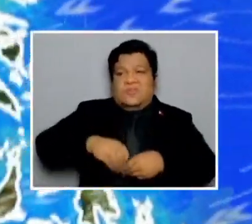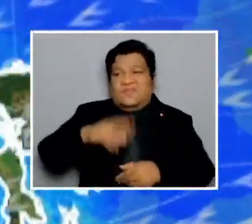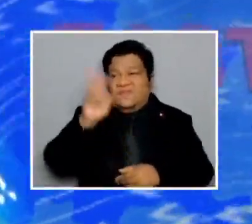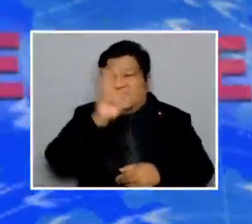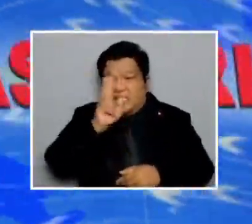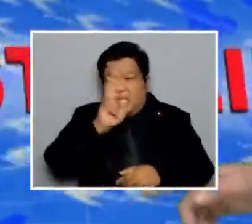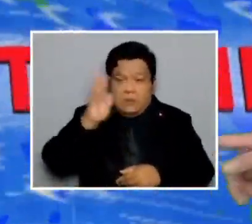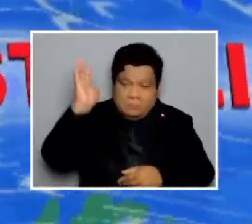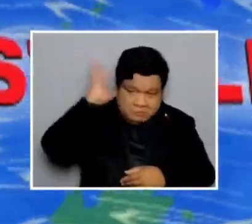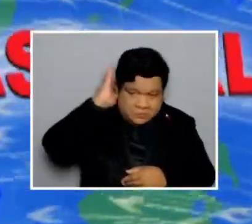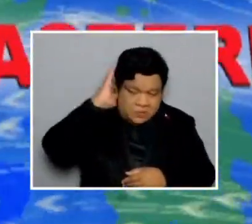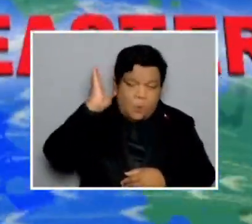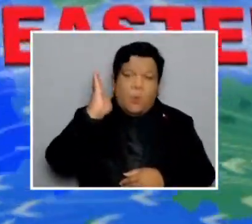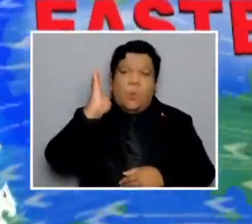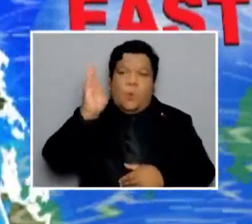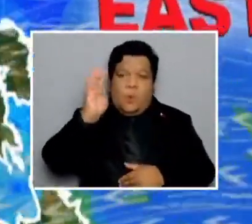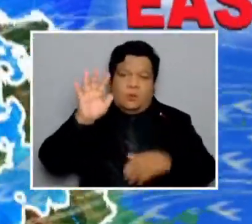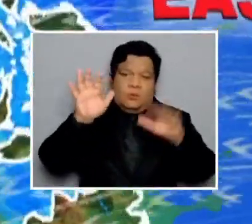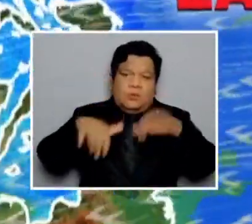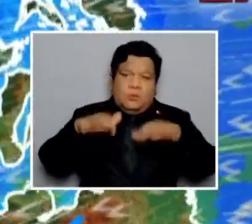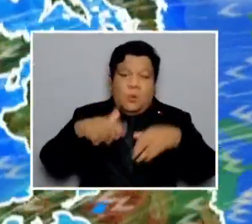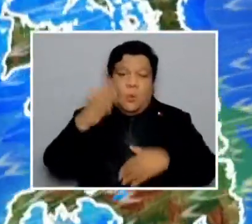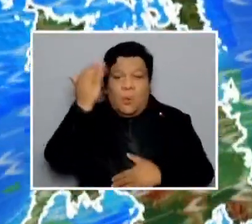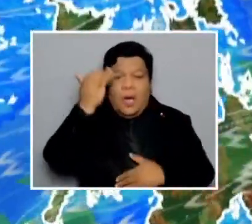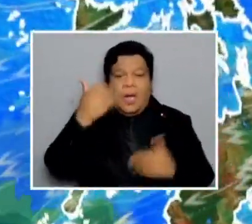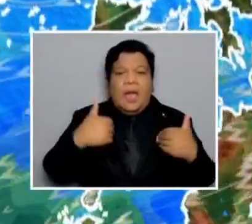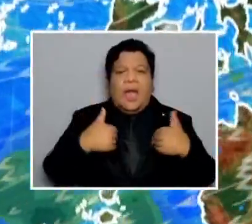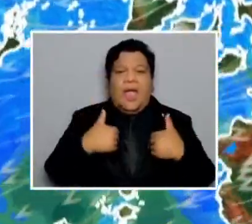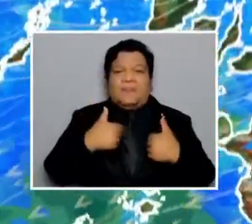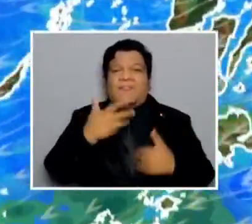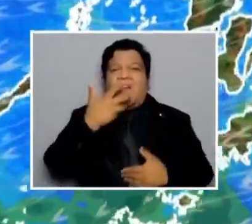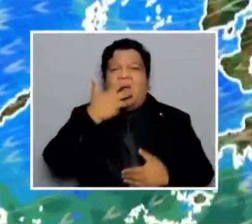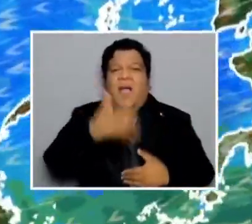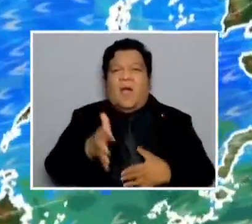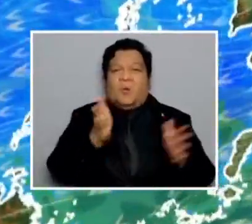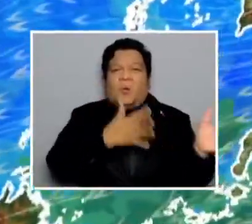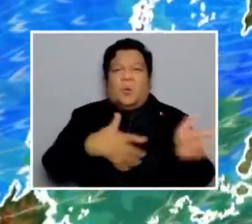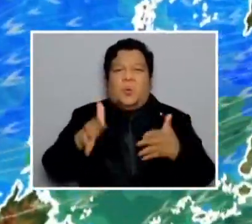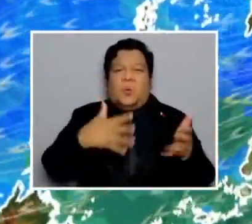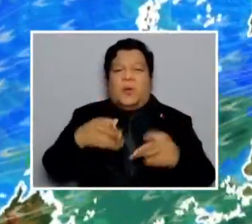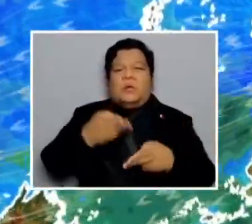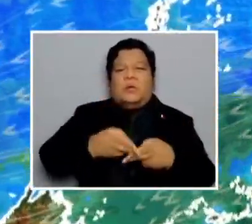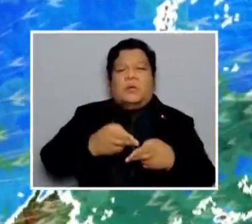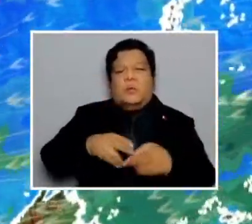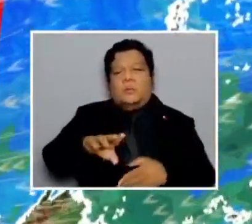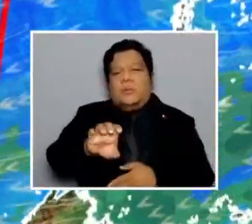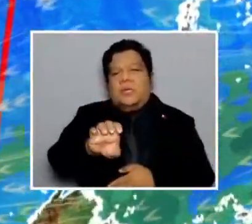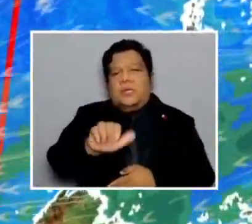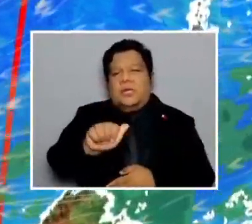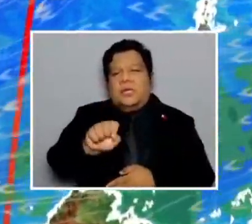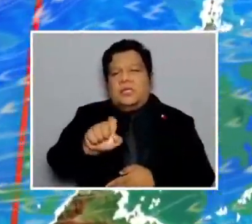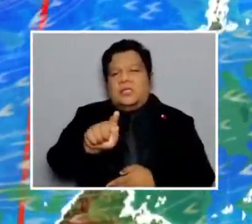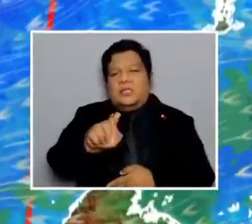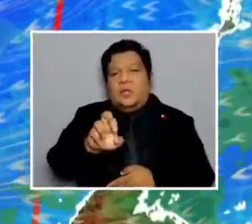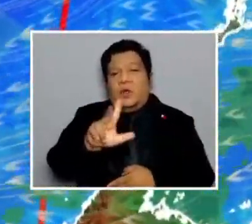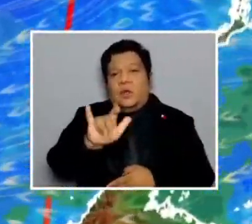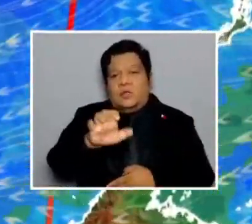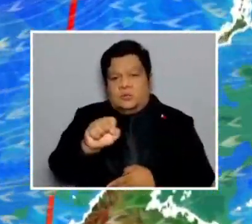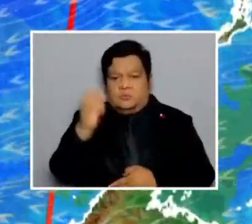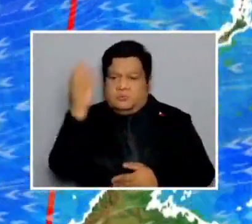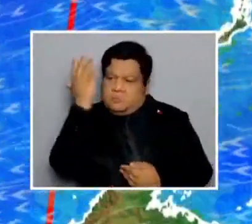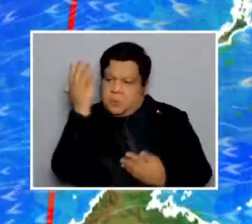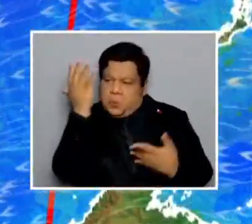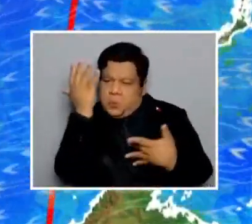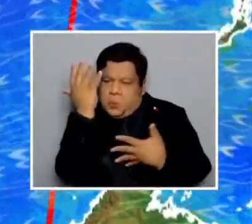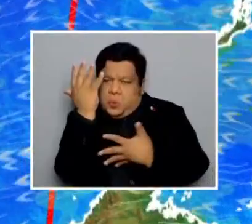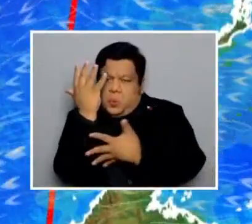na dala ng easterlies o yung silanganin na nakakaapekto sa buong bansa at magpapatuloy rin ang maalinsangang panahon.